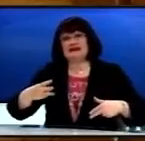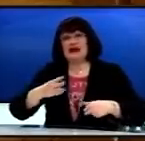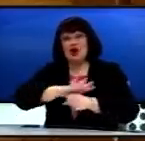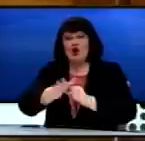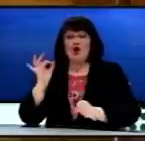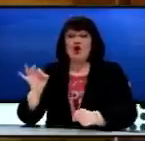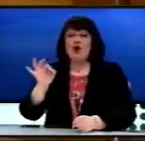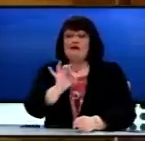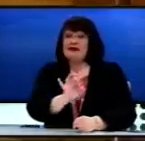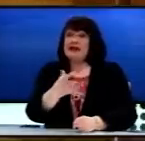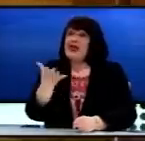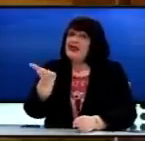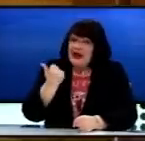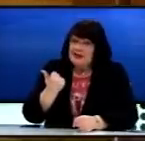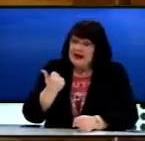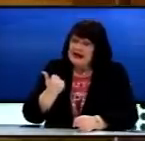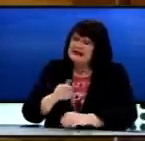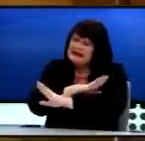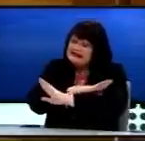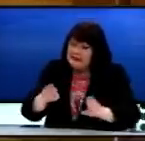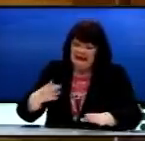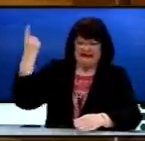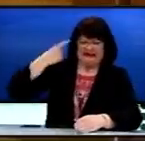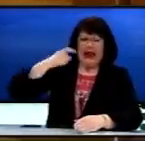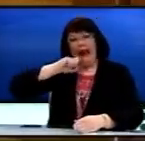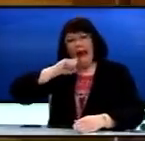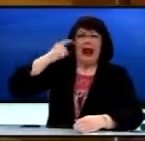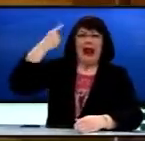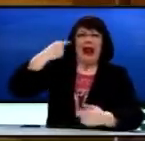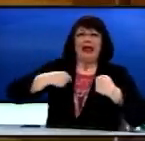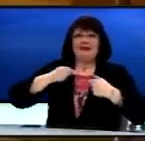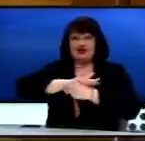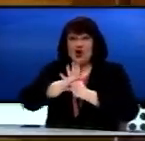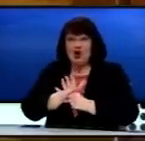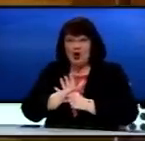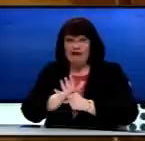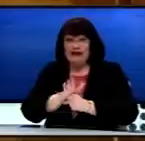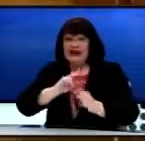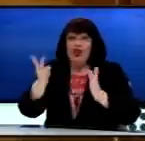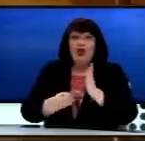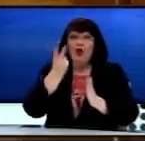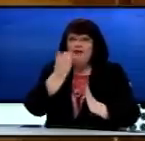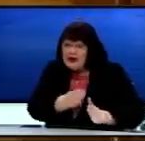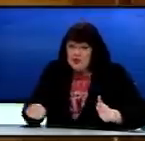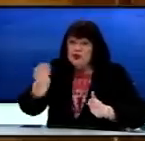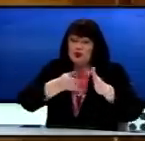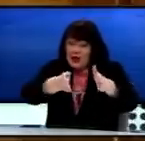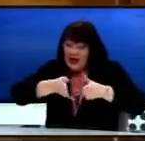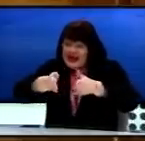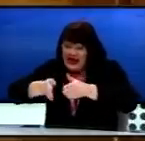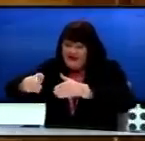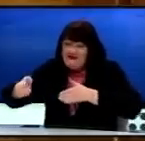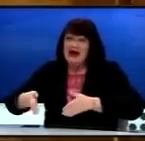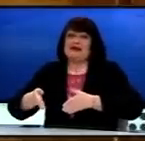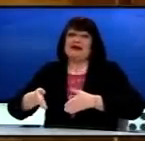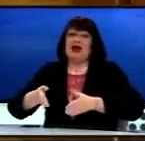πανδημία. Σταματήστε λοιπόν να κουνάτε το δάχτυλο σε αυτή την κυβέρνηση που μέσα σε πανδημία διπλασίασε τα κρεβάτια των ΜΕΘ. Εσείς δεν